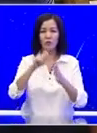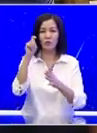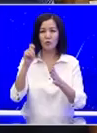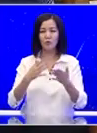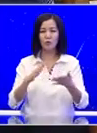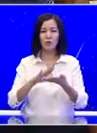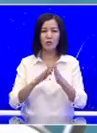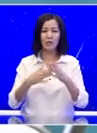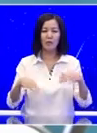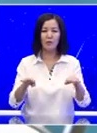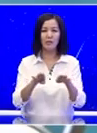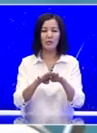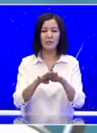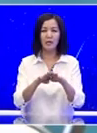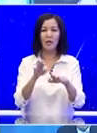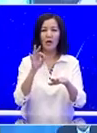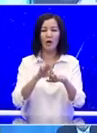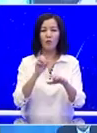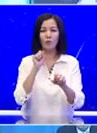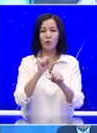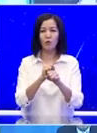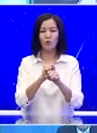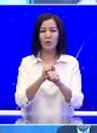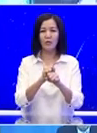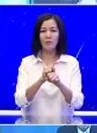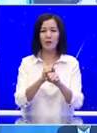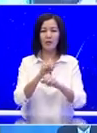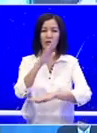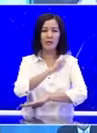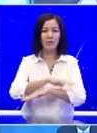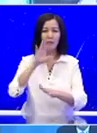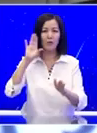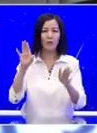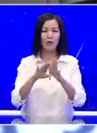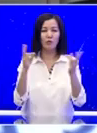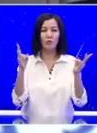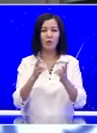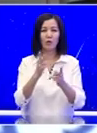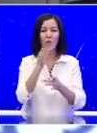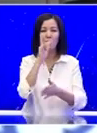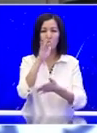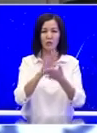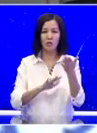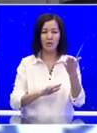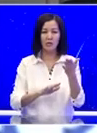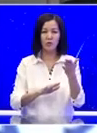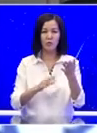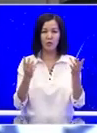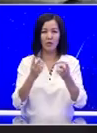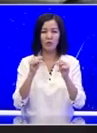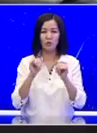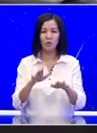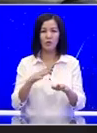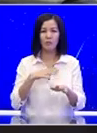ахуалмен тең. Сын қатерден аман шығудың тетігі тәртіпке бағыну, дейді президент. Карантин мерзімін созды. Олай қылмасқа лаж жоқ.